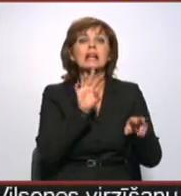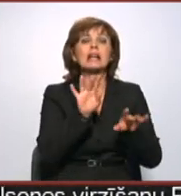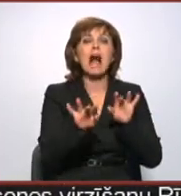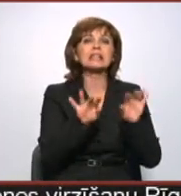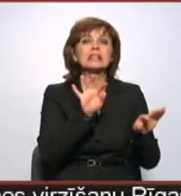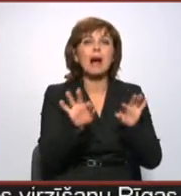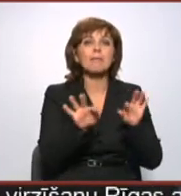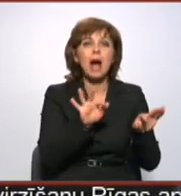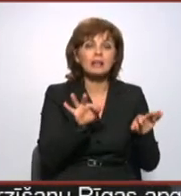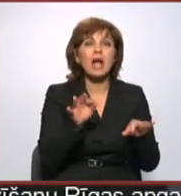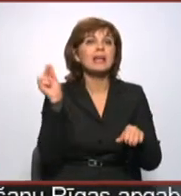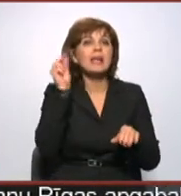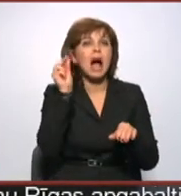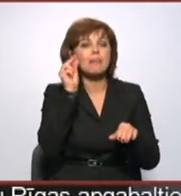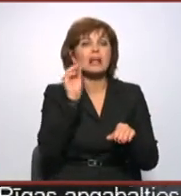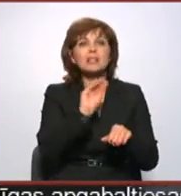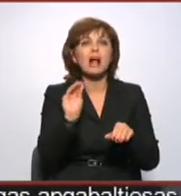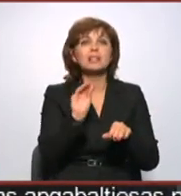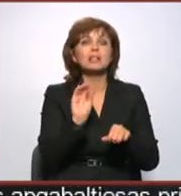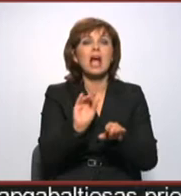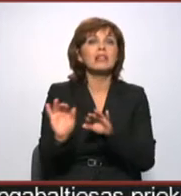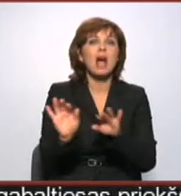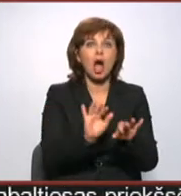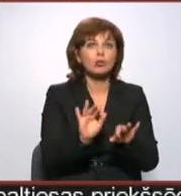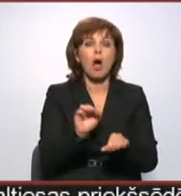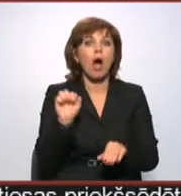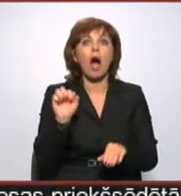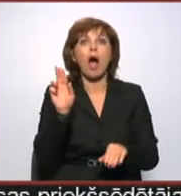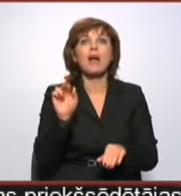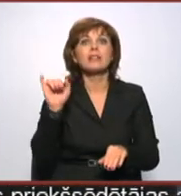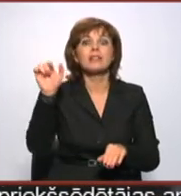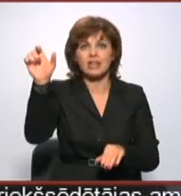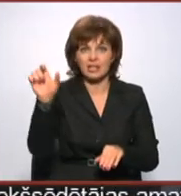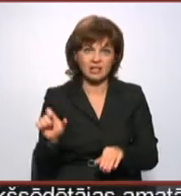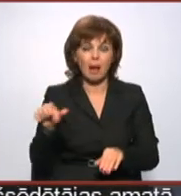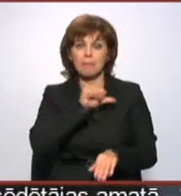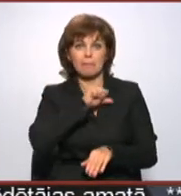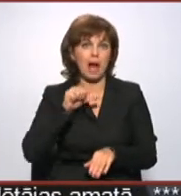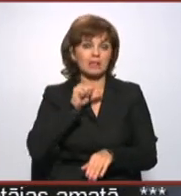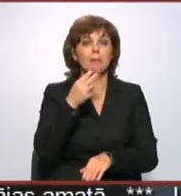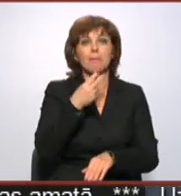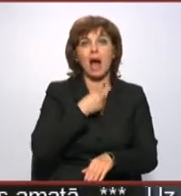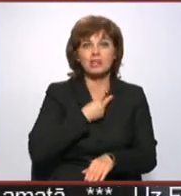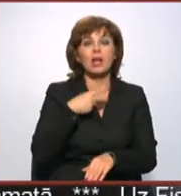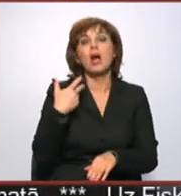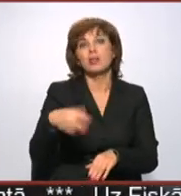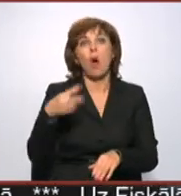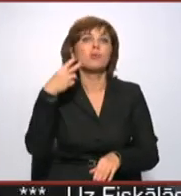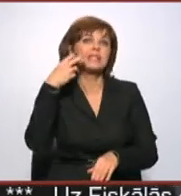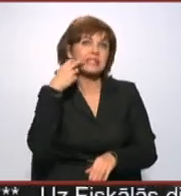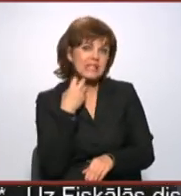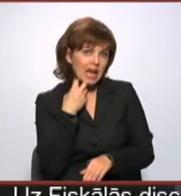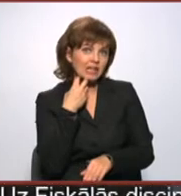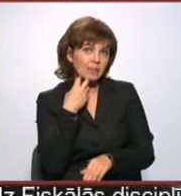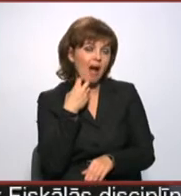un jāmācās rakstīt ar datoru. Bet Anita mūs pārsteidza, jo, lai arī viņa jau tad bija cienījamā vecumā,